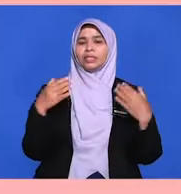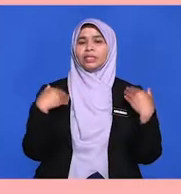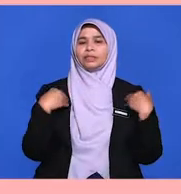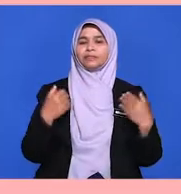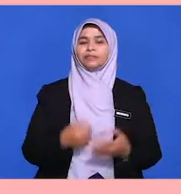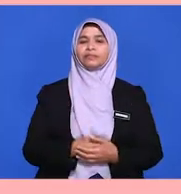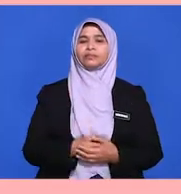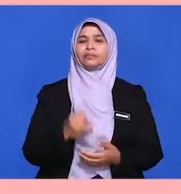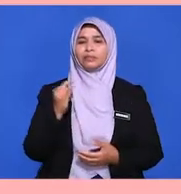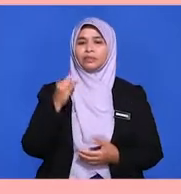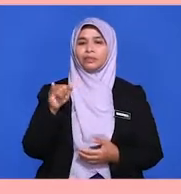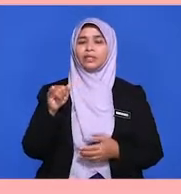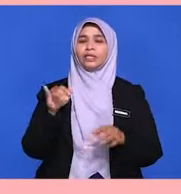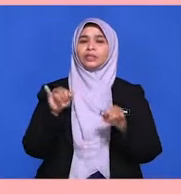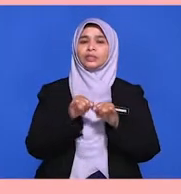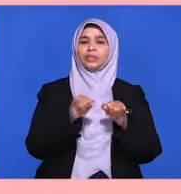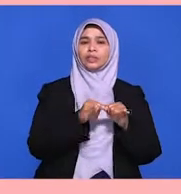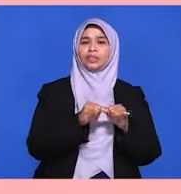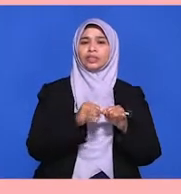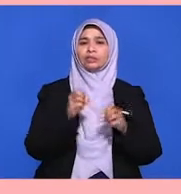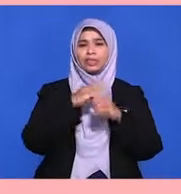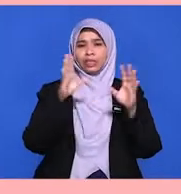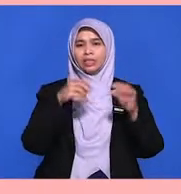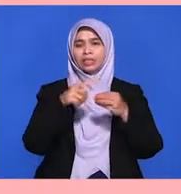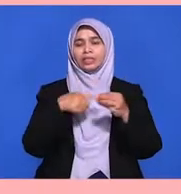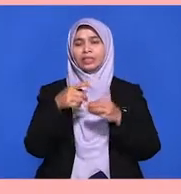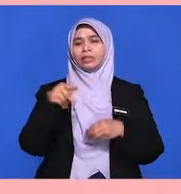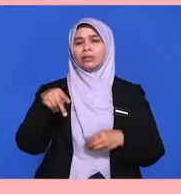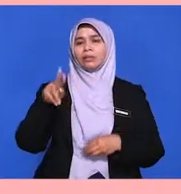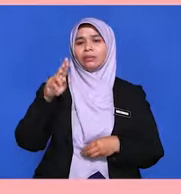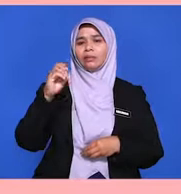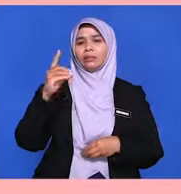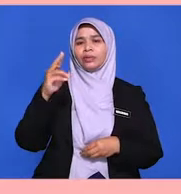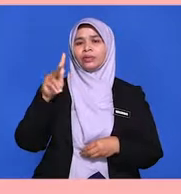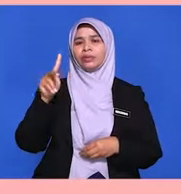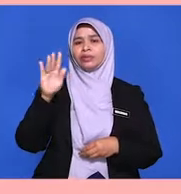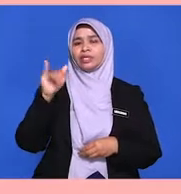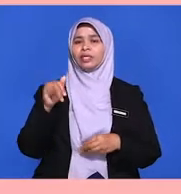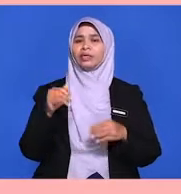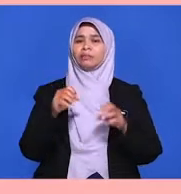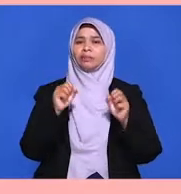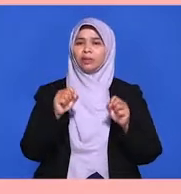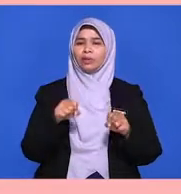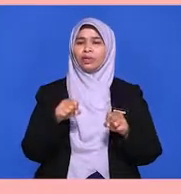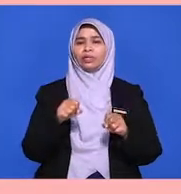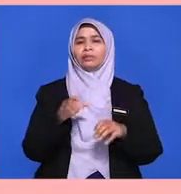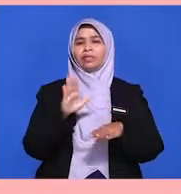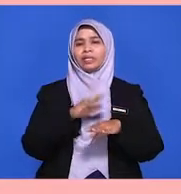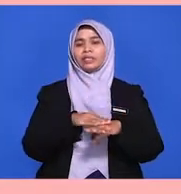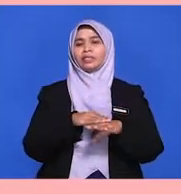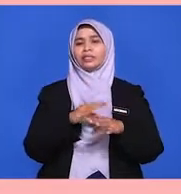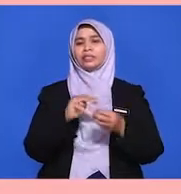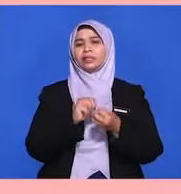Ia juga menerangkan tentang sesuatu produk yang akan dihasilkan